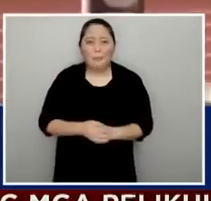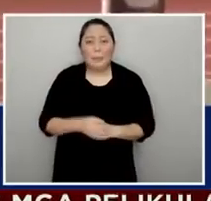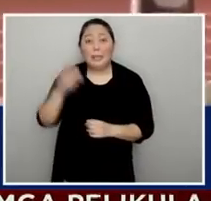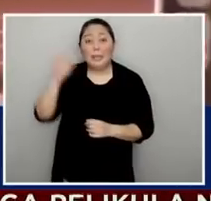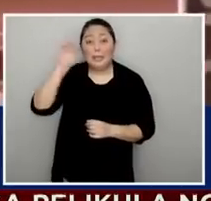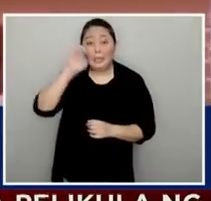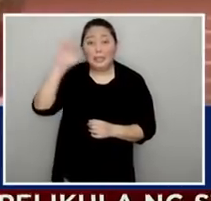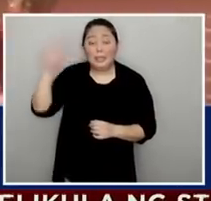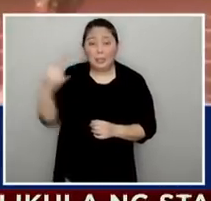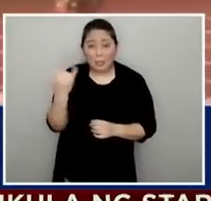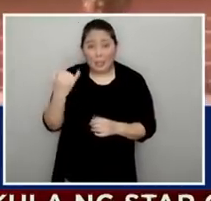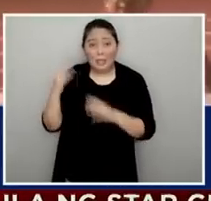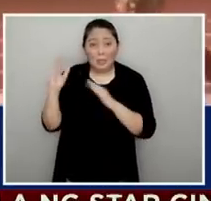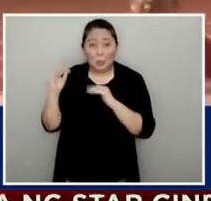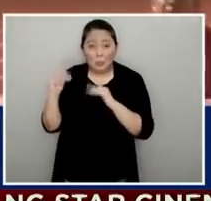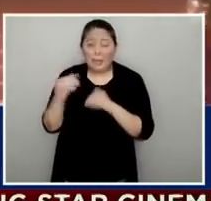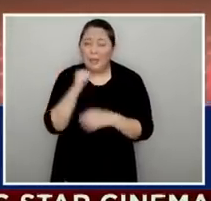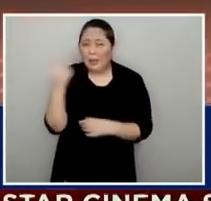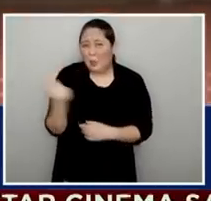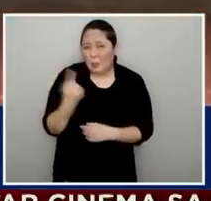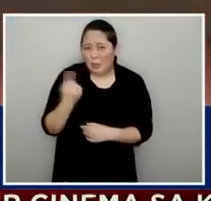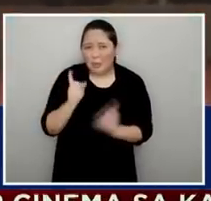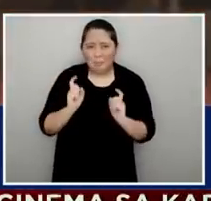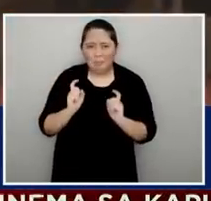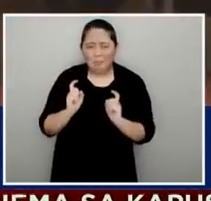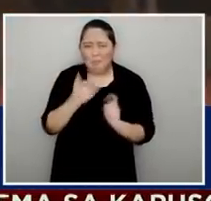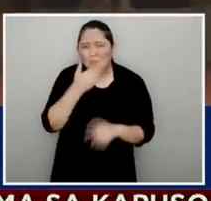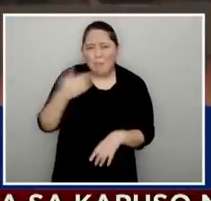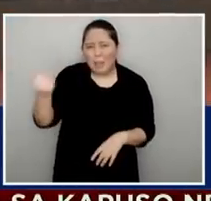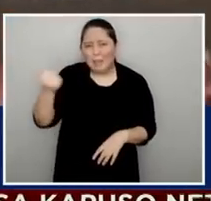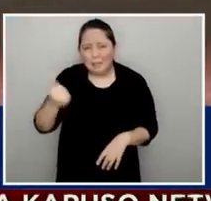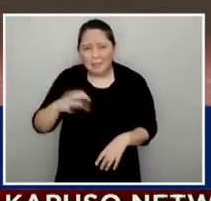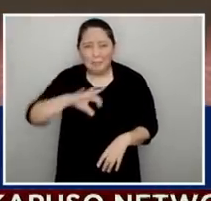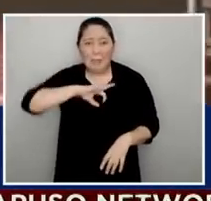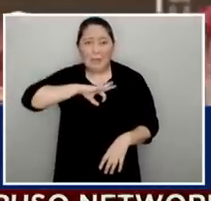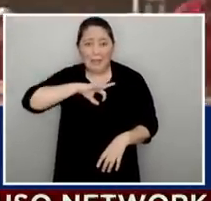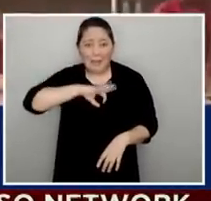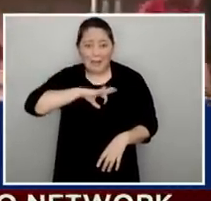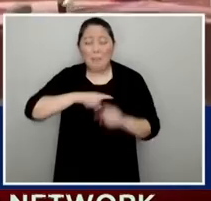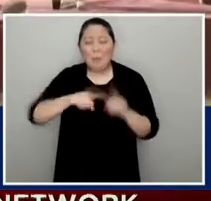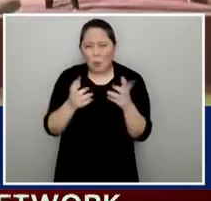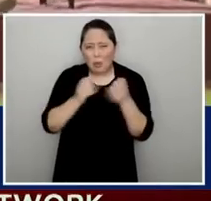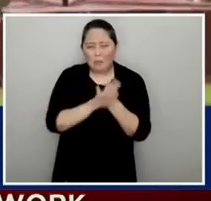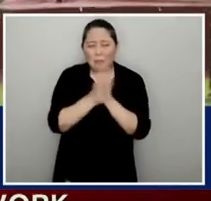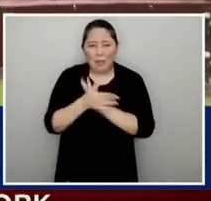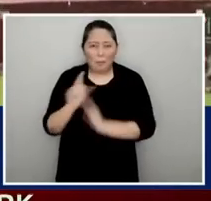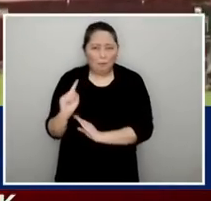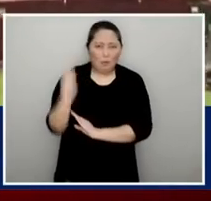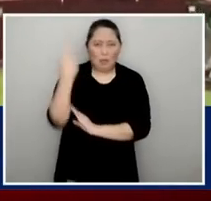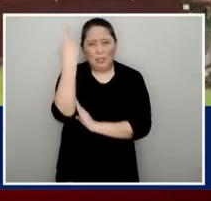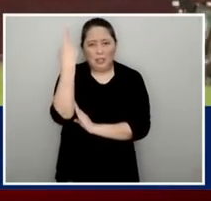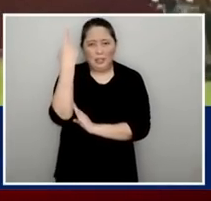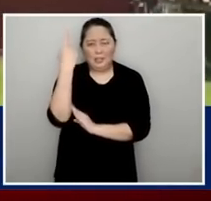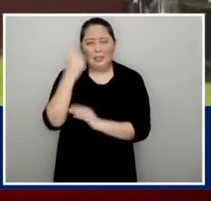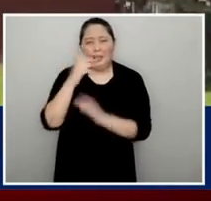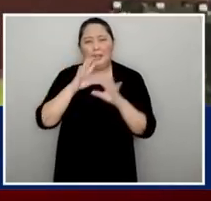maging best record holder sa Asia, kundi maging number one sa mundo. You guys